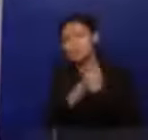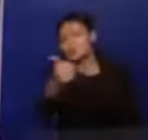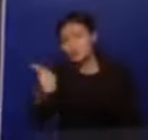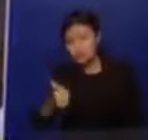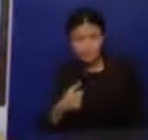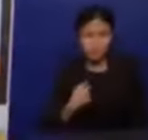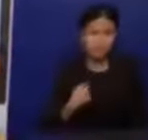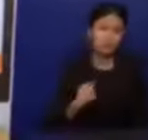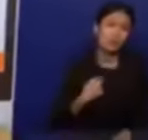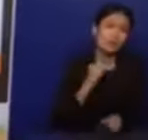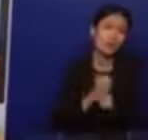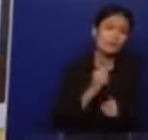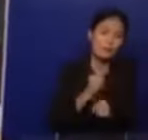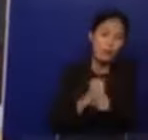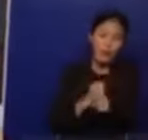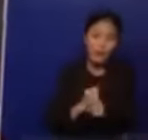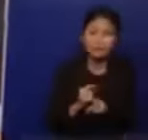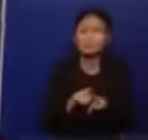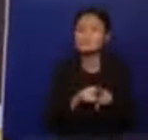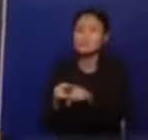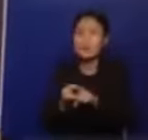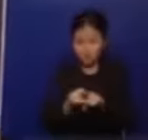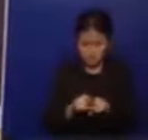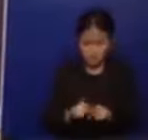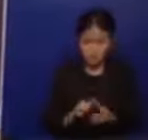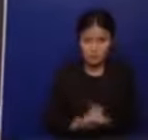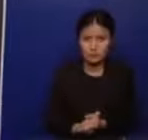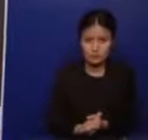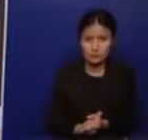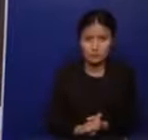กิจการงานปกติดิฉันจะถือว่า